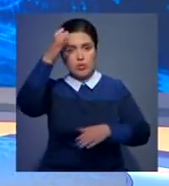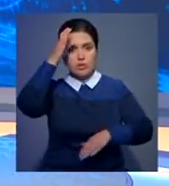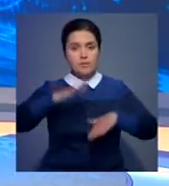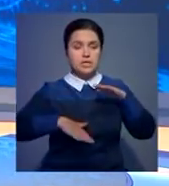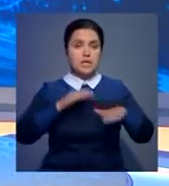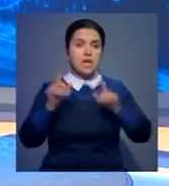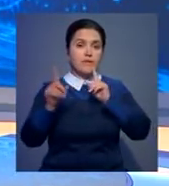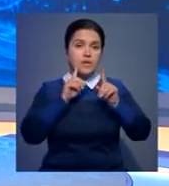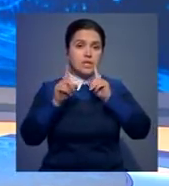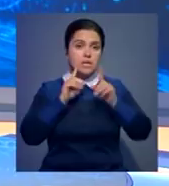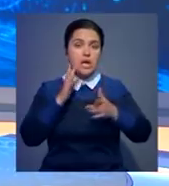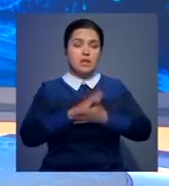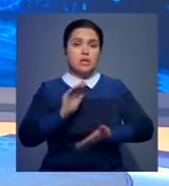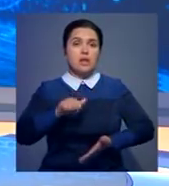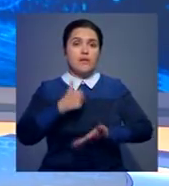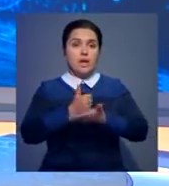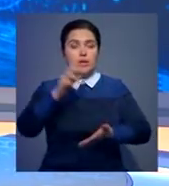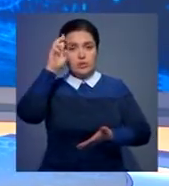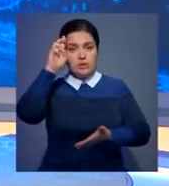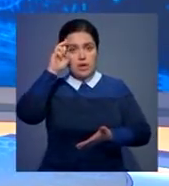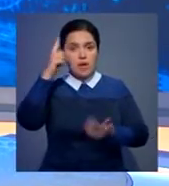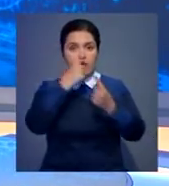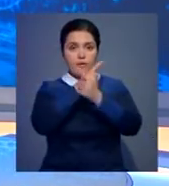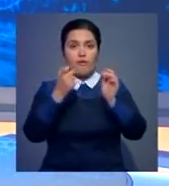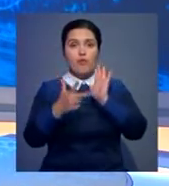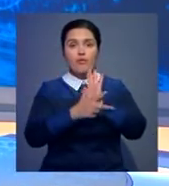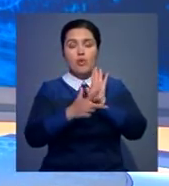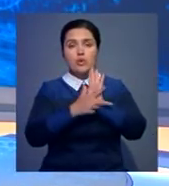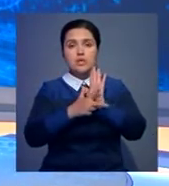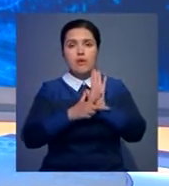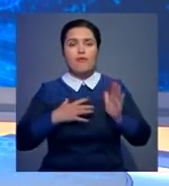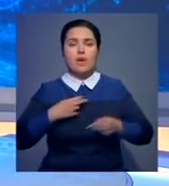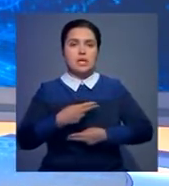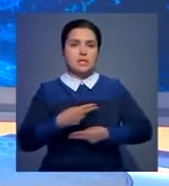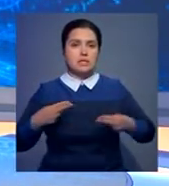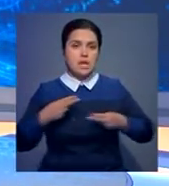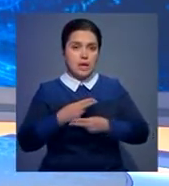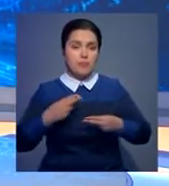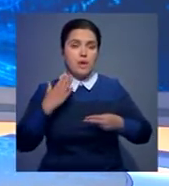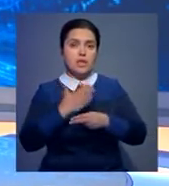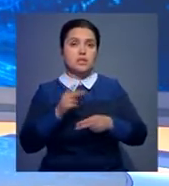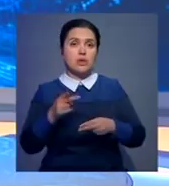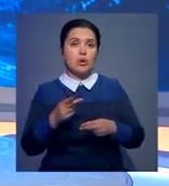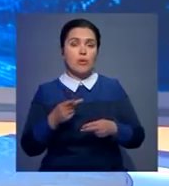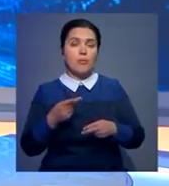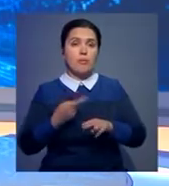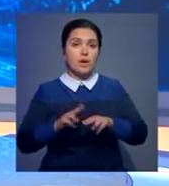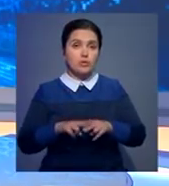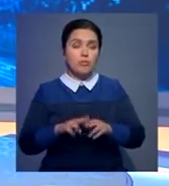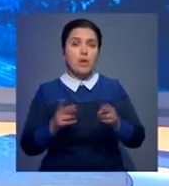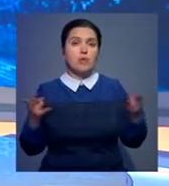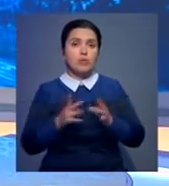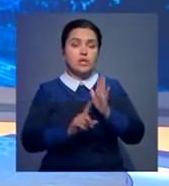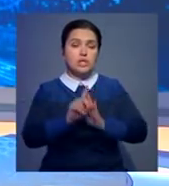международной научно-практической конференции. Глава государства озвучил 8 приоритетных направлений в сфере, по которым необходимо начать работу